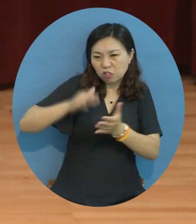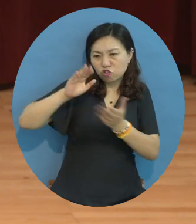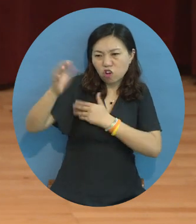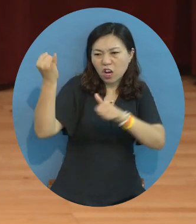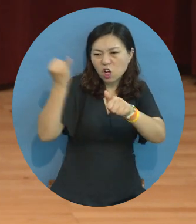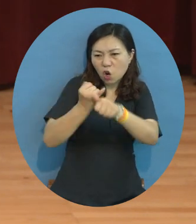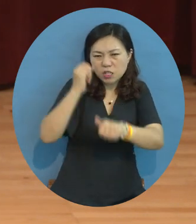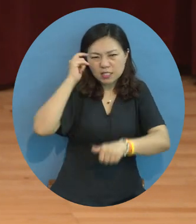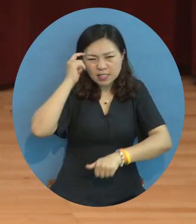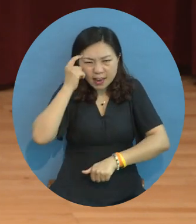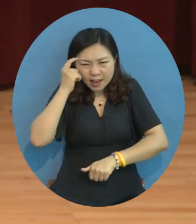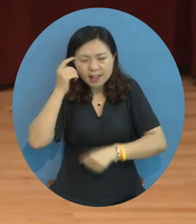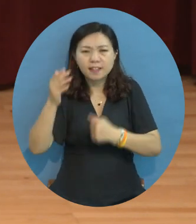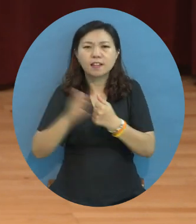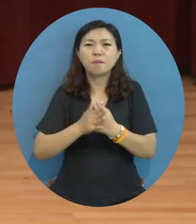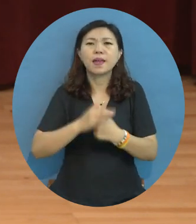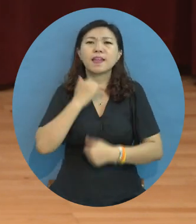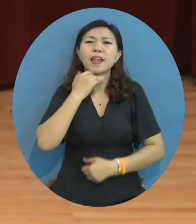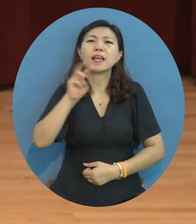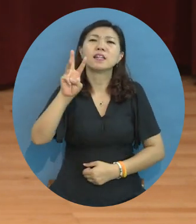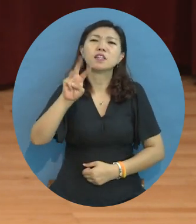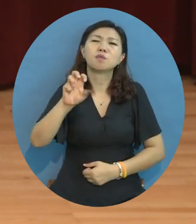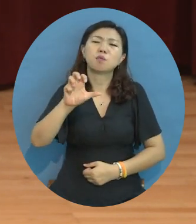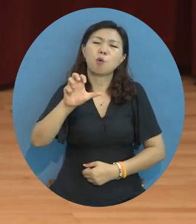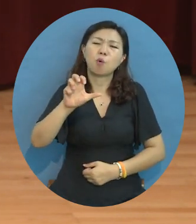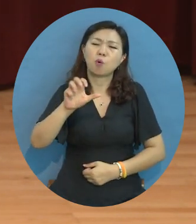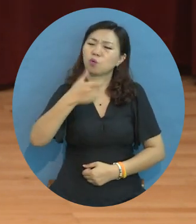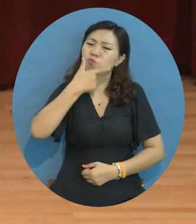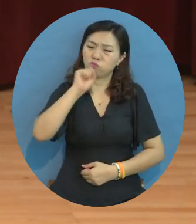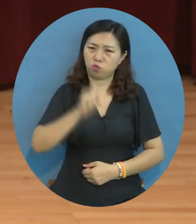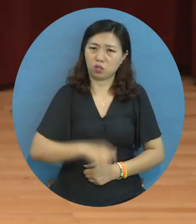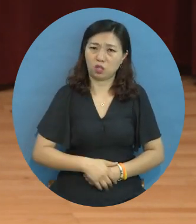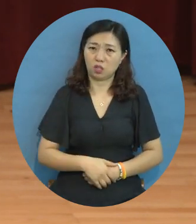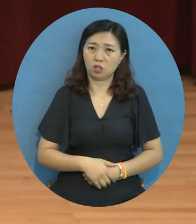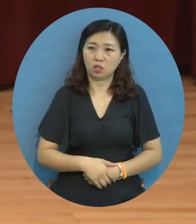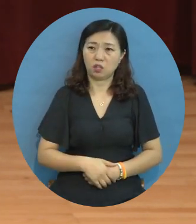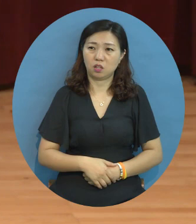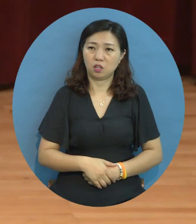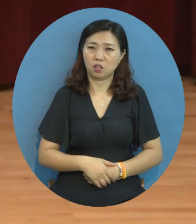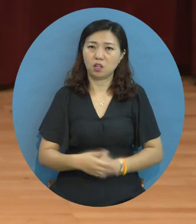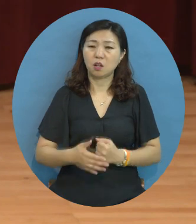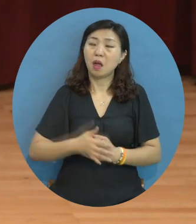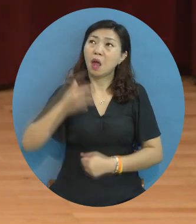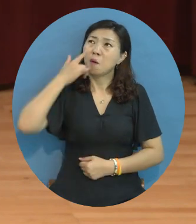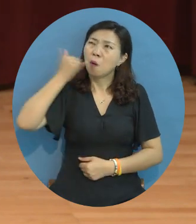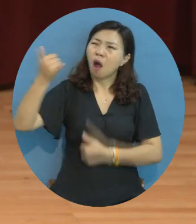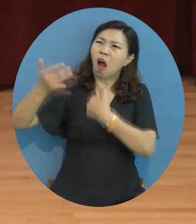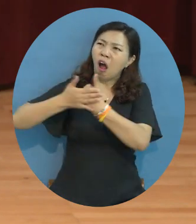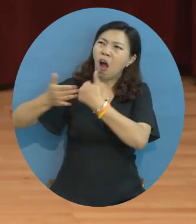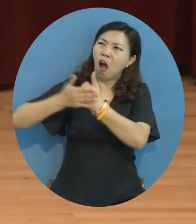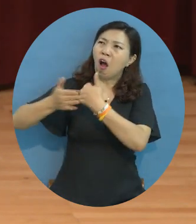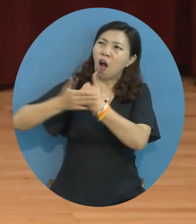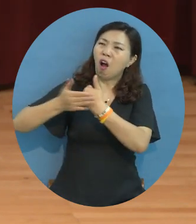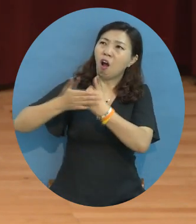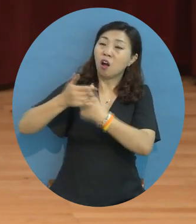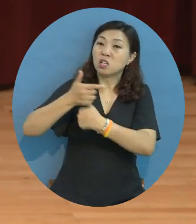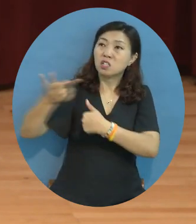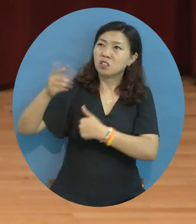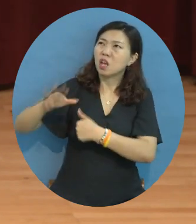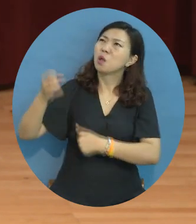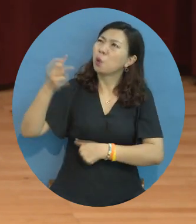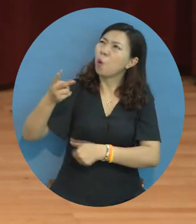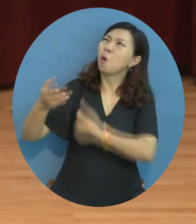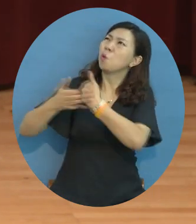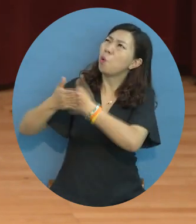나이가 35 갖고도 안 되지. 그러니까 부모한테 부모가 이렇게 많이 도와줬는데도 더 도와달라고 그러지.